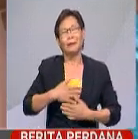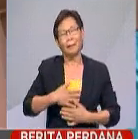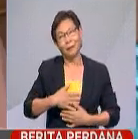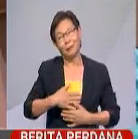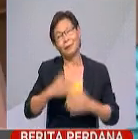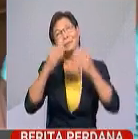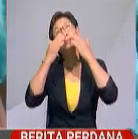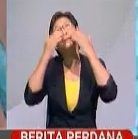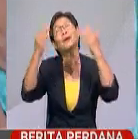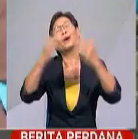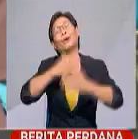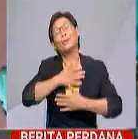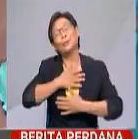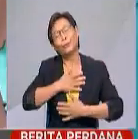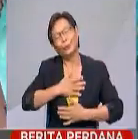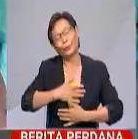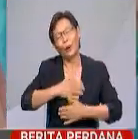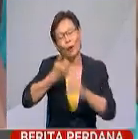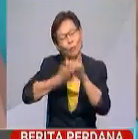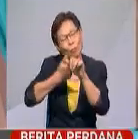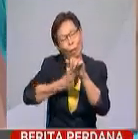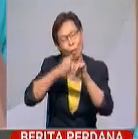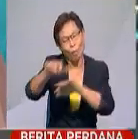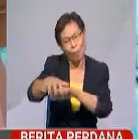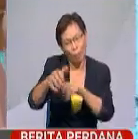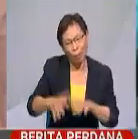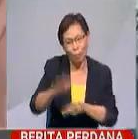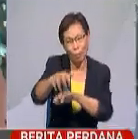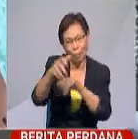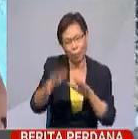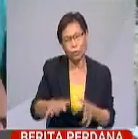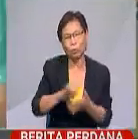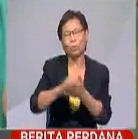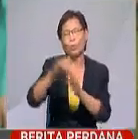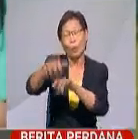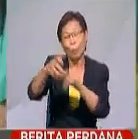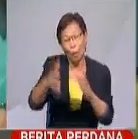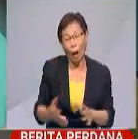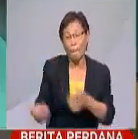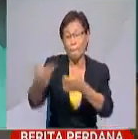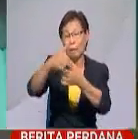kan. Sebab setiap penuka yang mana masuk dekat Perda memang itulah harapannya.